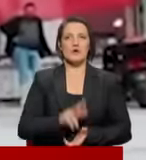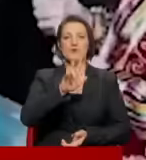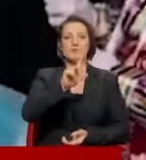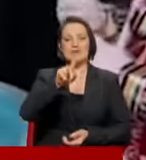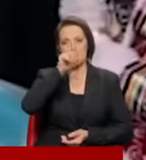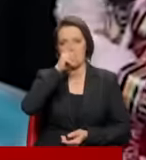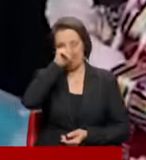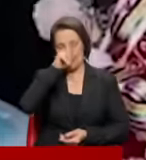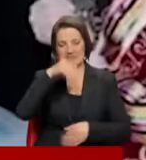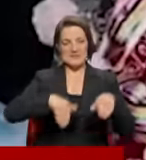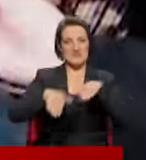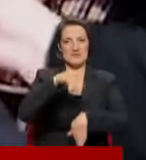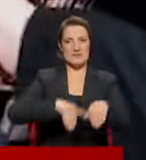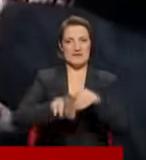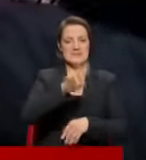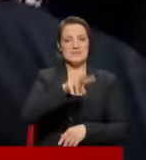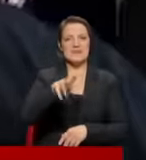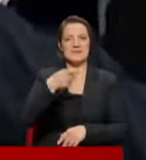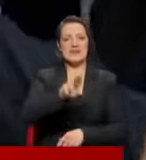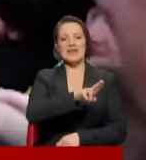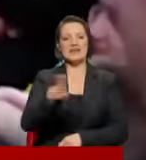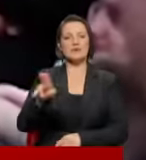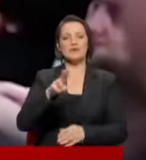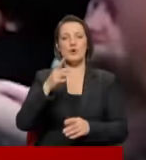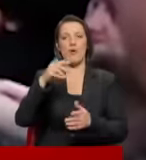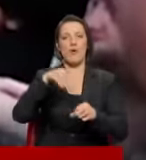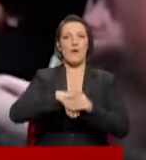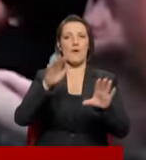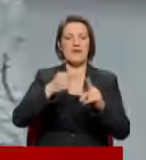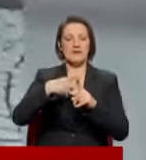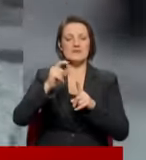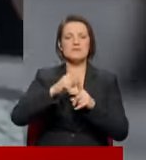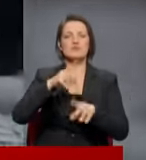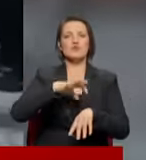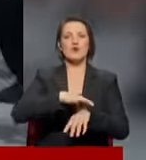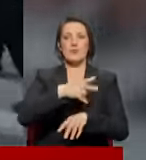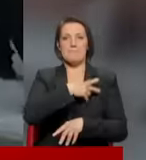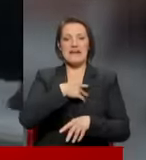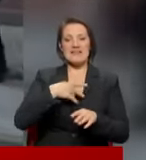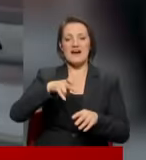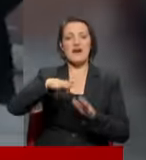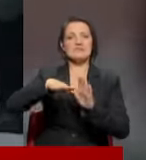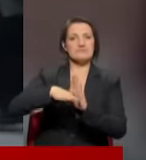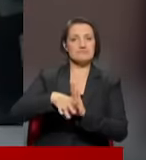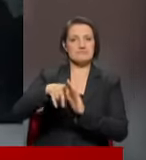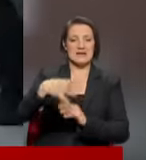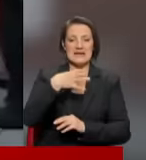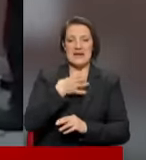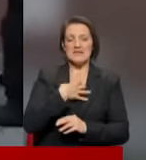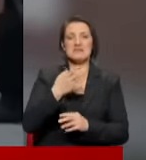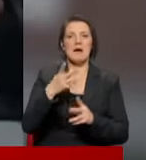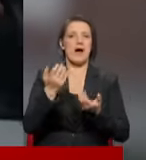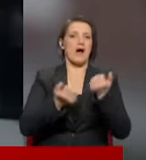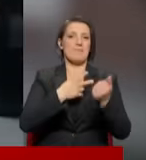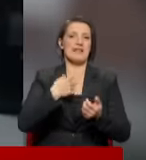31 Mart yerel seçimlerinde 22.700 oy alan tıp doktoru Köksal, belediye garajında bulunan aracı kendisine makam